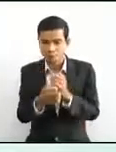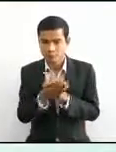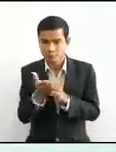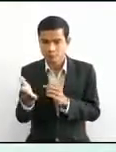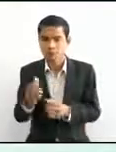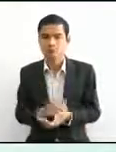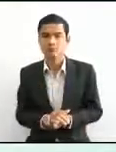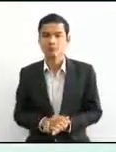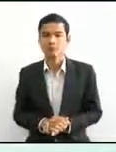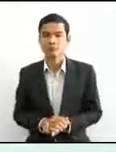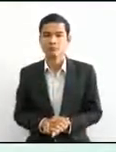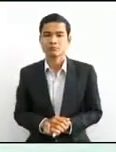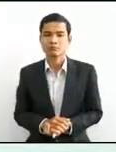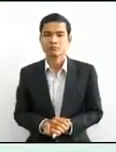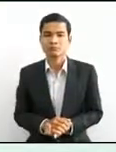đám.